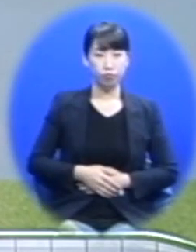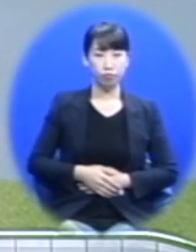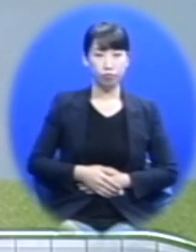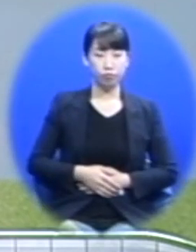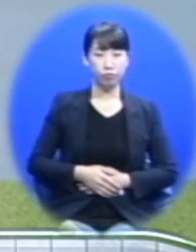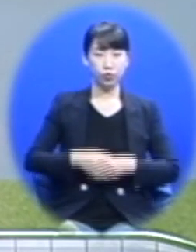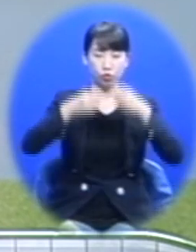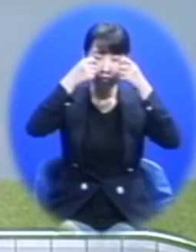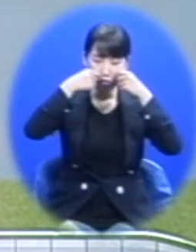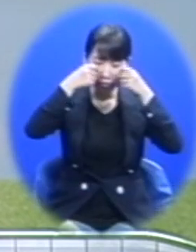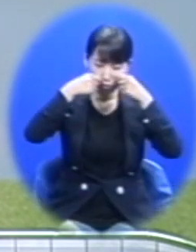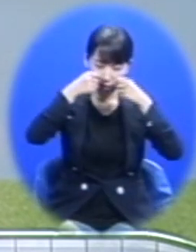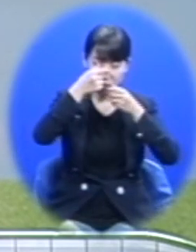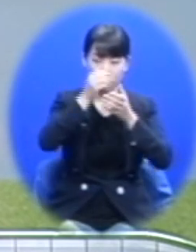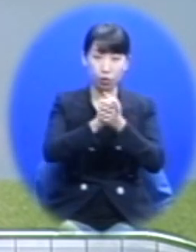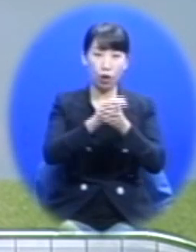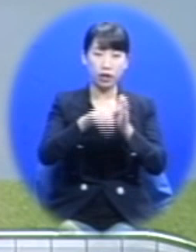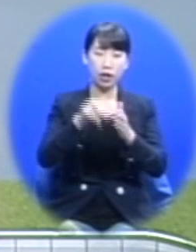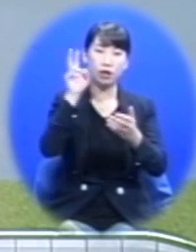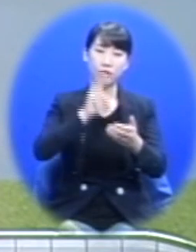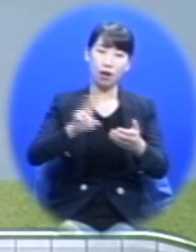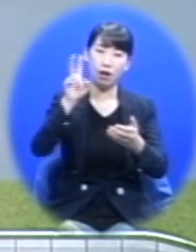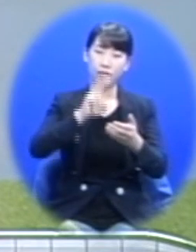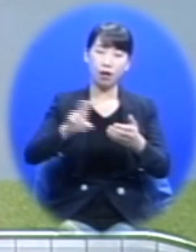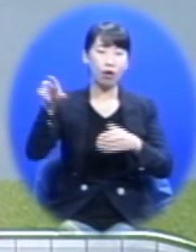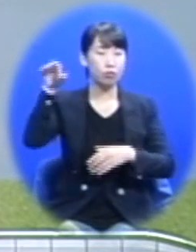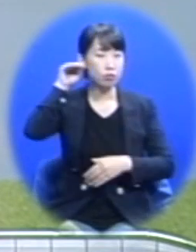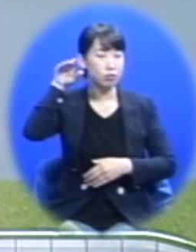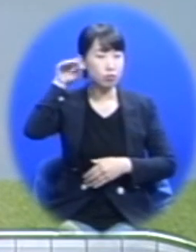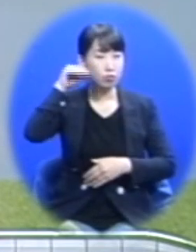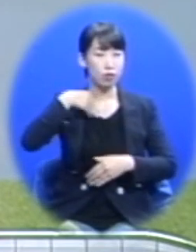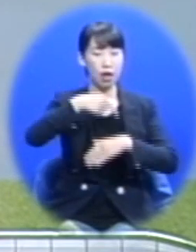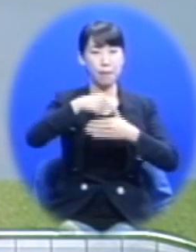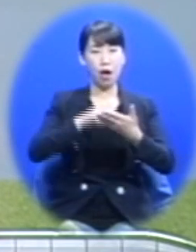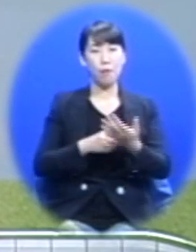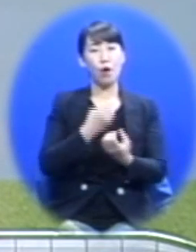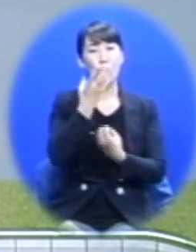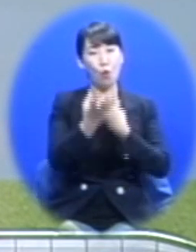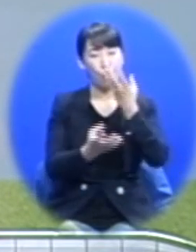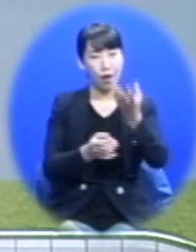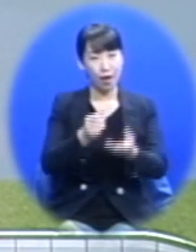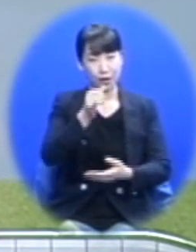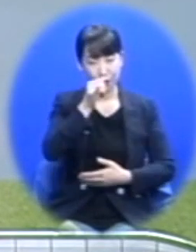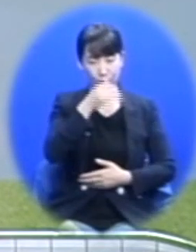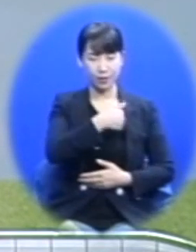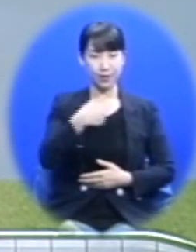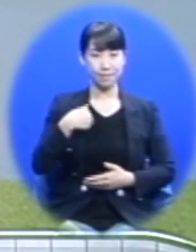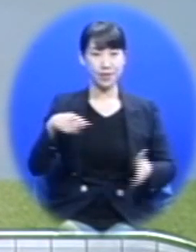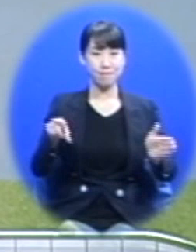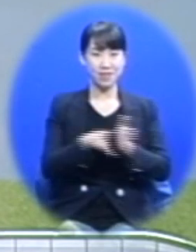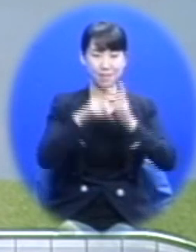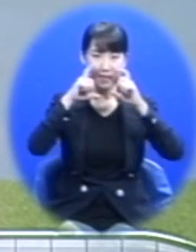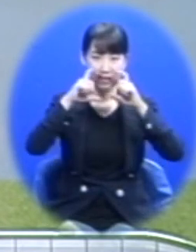그렇게 눈물로 기도를 시작했는데 찬송이 나오고 내 마음에 주님을 향한 고백이 나오고 그리고 담대한 믿음의